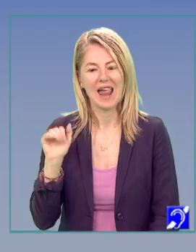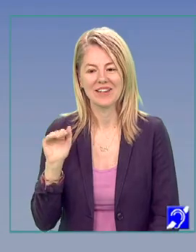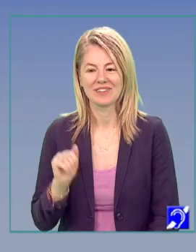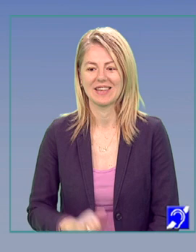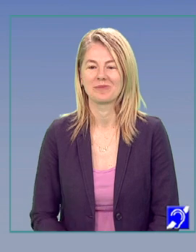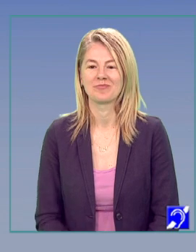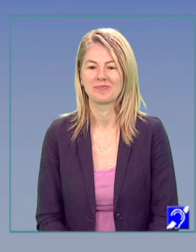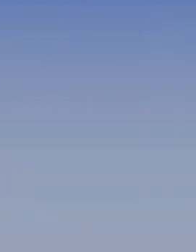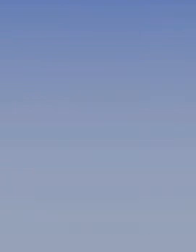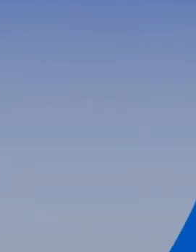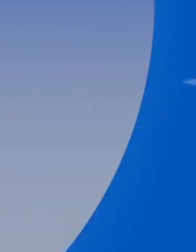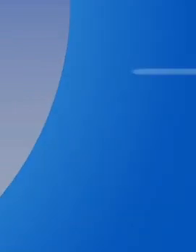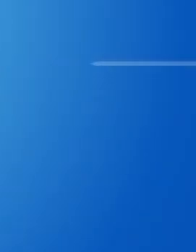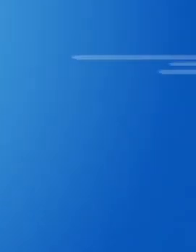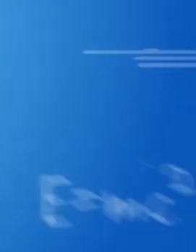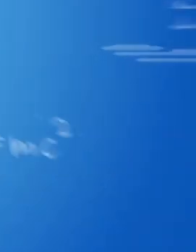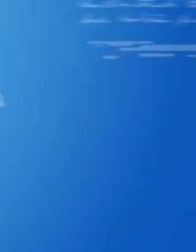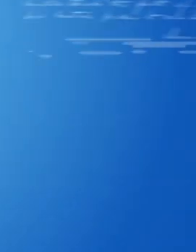revedere!